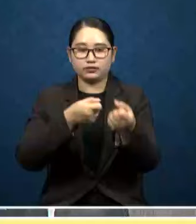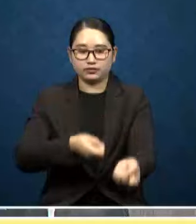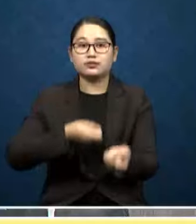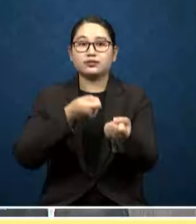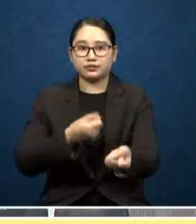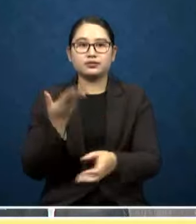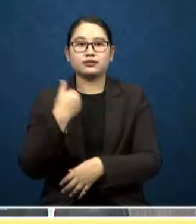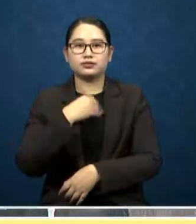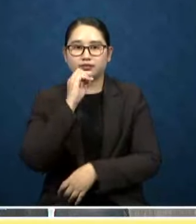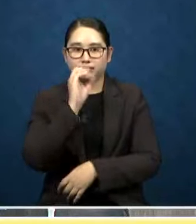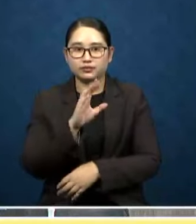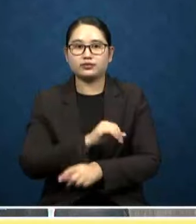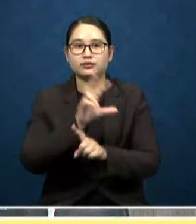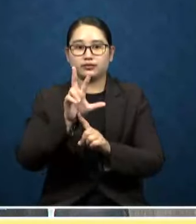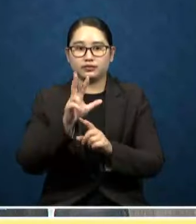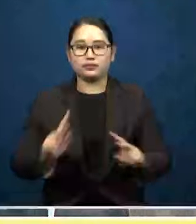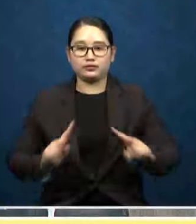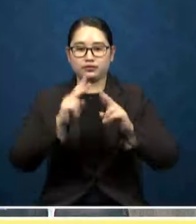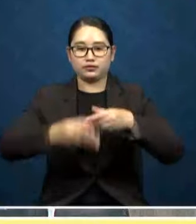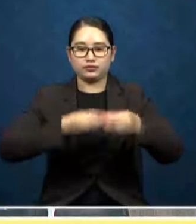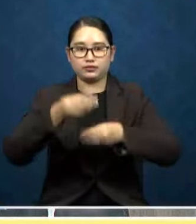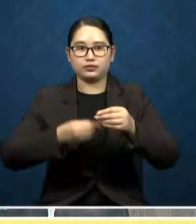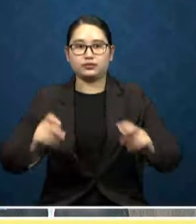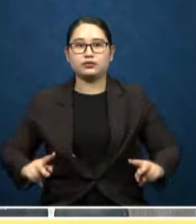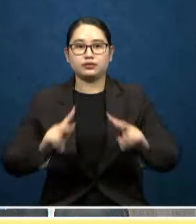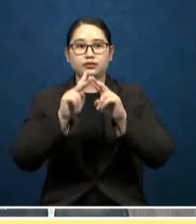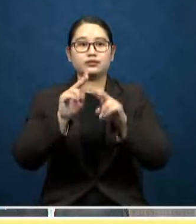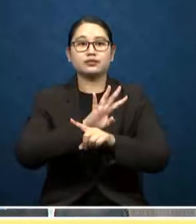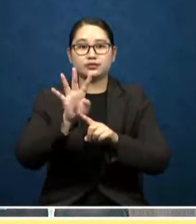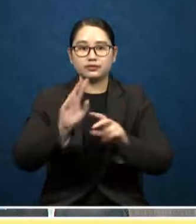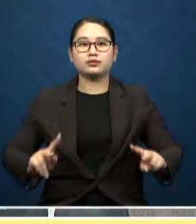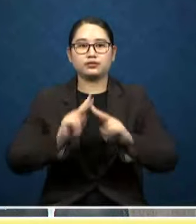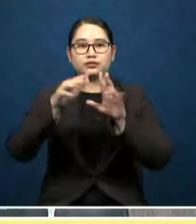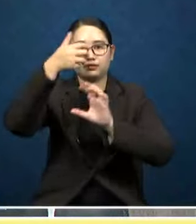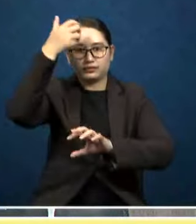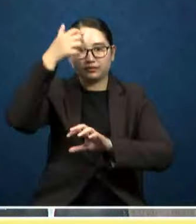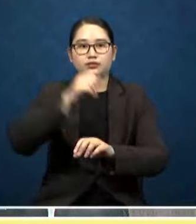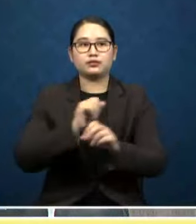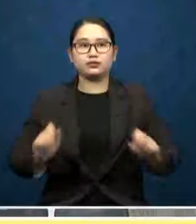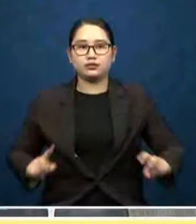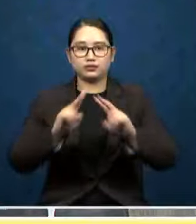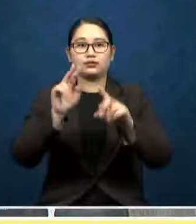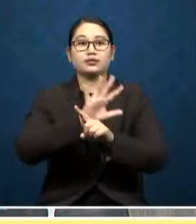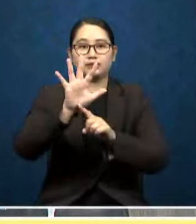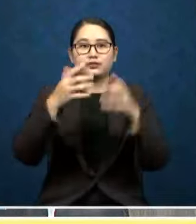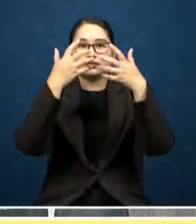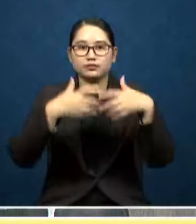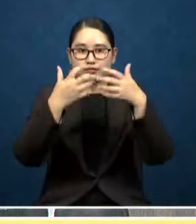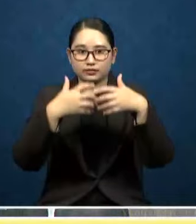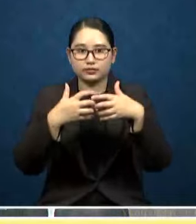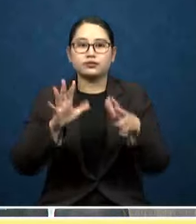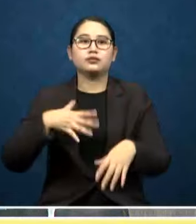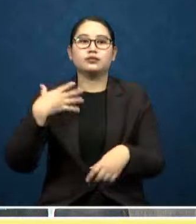สหกรณ์ที่ผมว่ากระทรวงที่3กระทรวงพาณิชย์กระทรวงที่ 4กระทรวงมหาดไทยกระทรวงที่ 5กระทรวงอุตสาหกรรมไอ้ที่